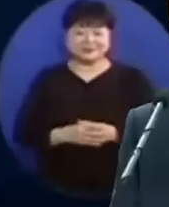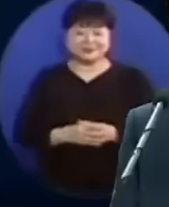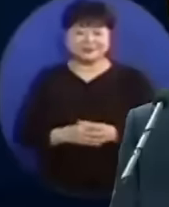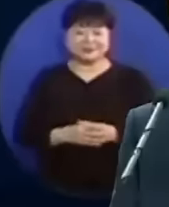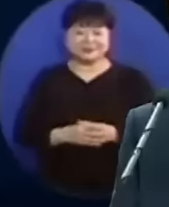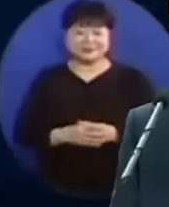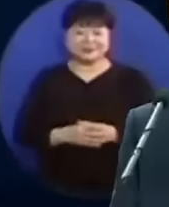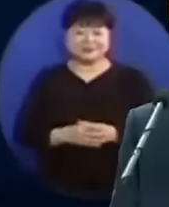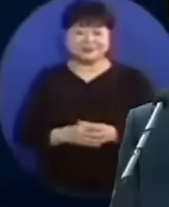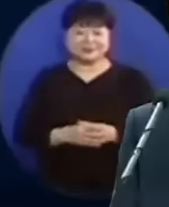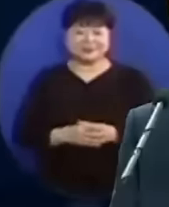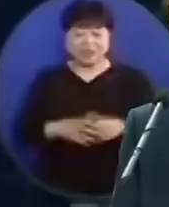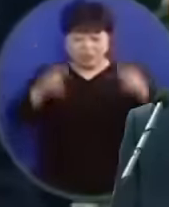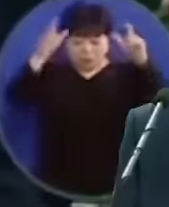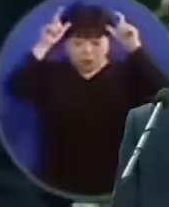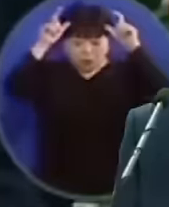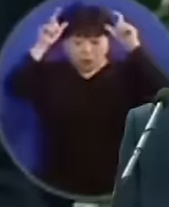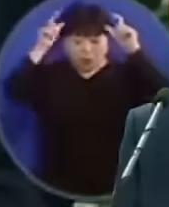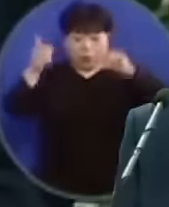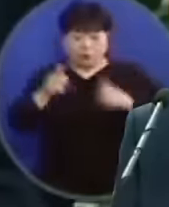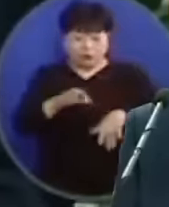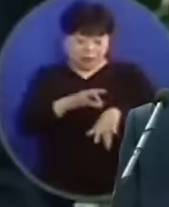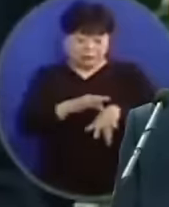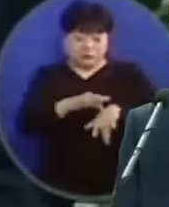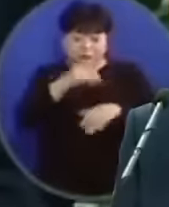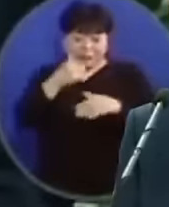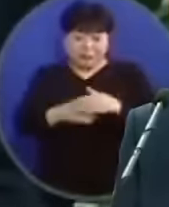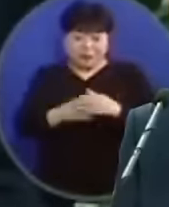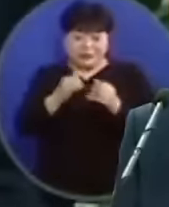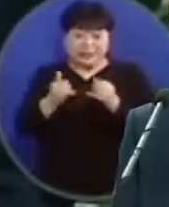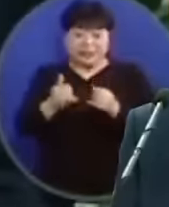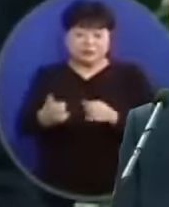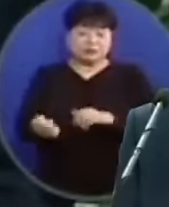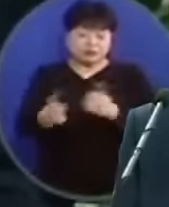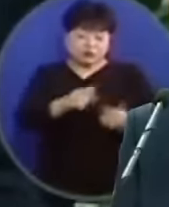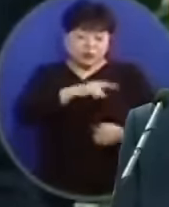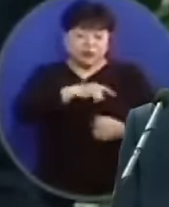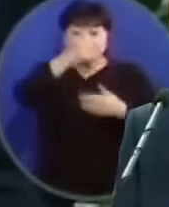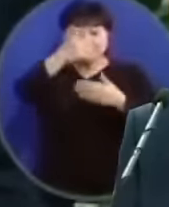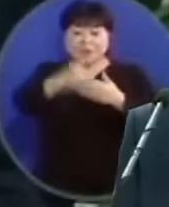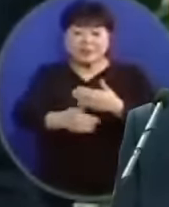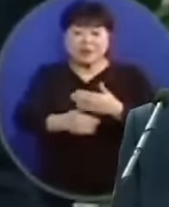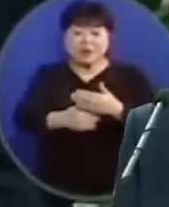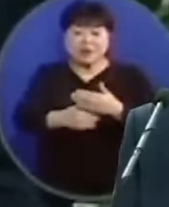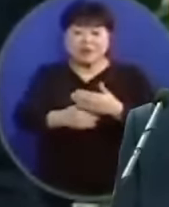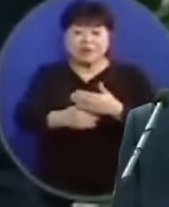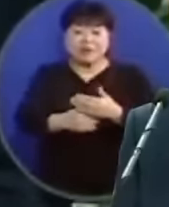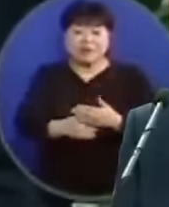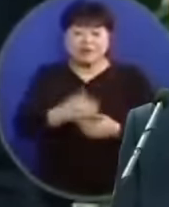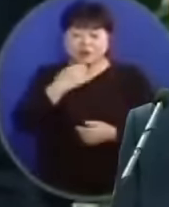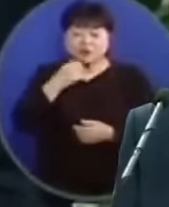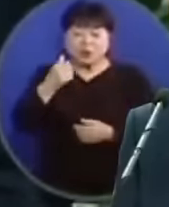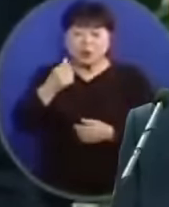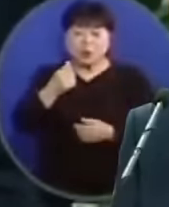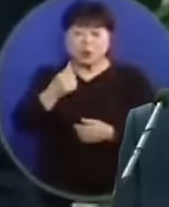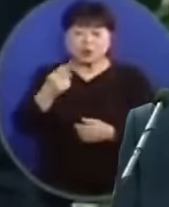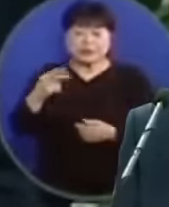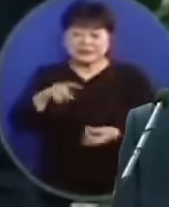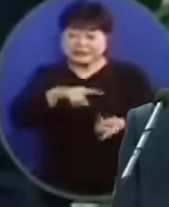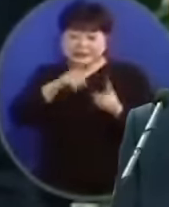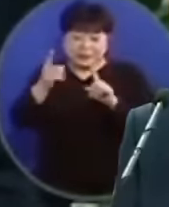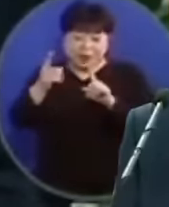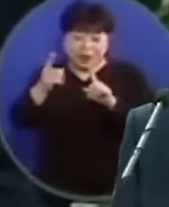소는 죽으면 가족을 남기고 사람은 죽으면 이름을 남긴다는데 95세 된 사람이 다시 산다면 이름을